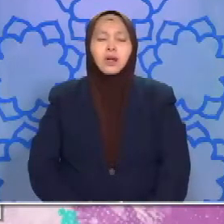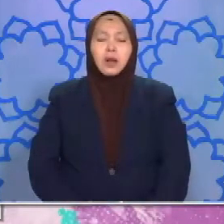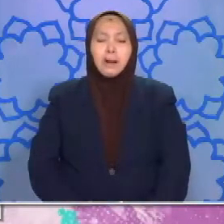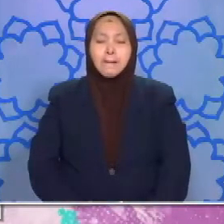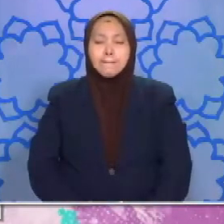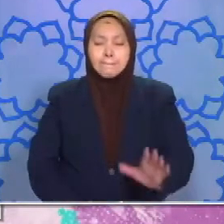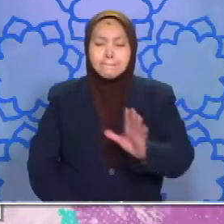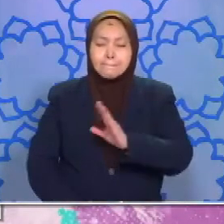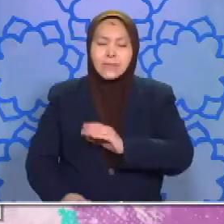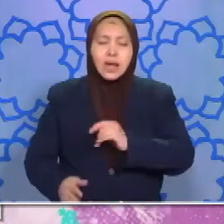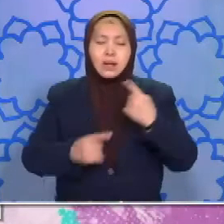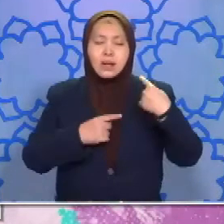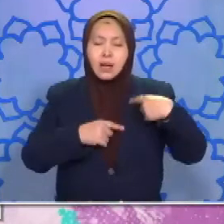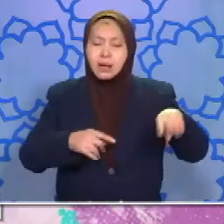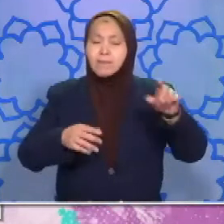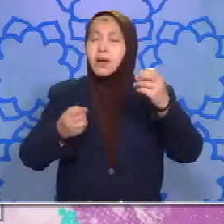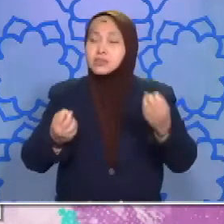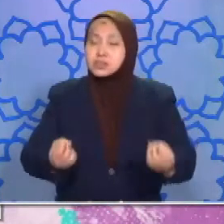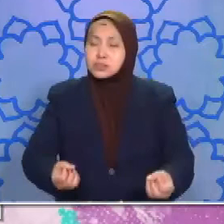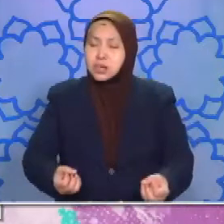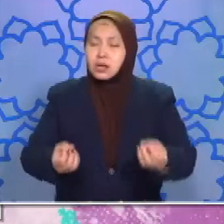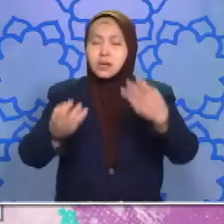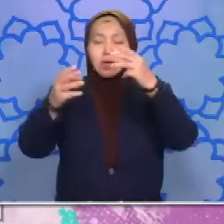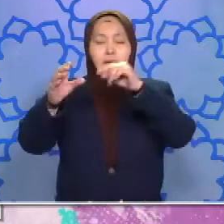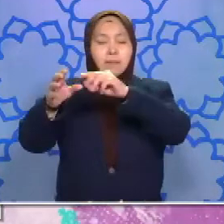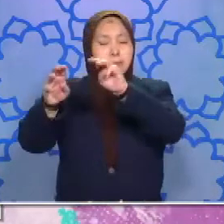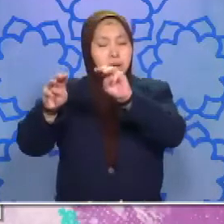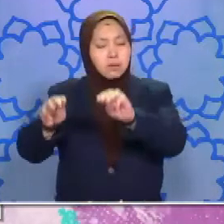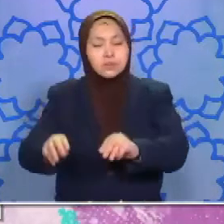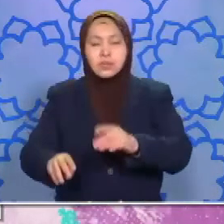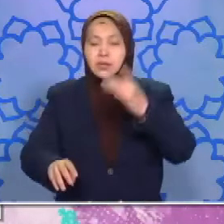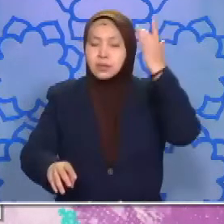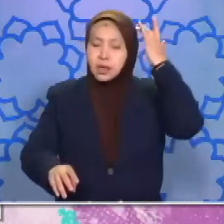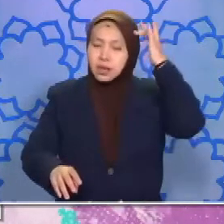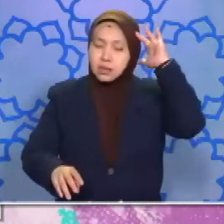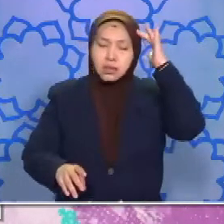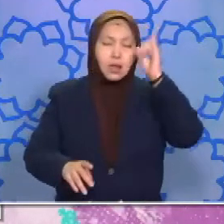بل أكثرهم لا